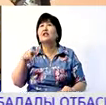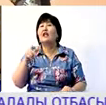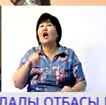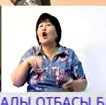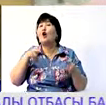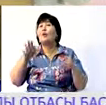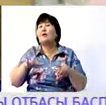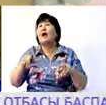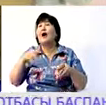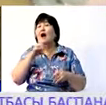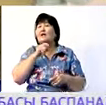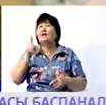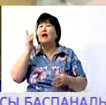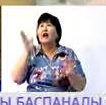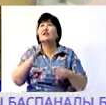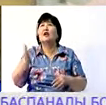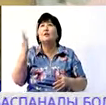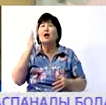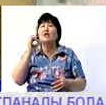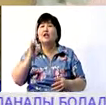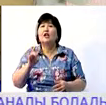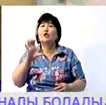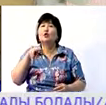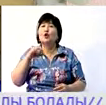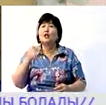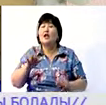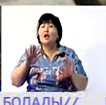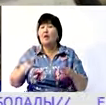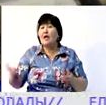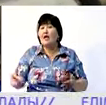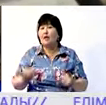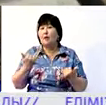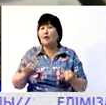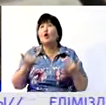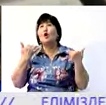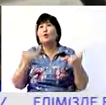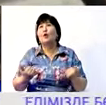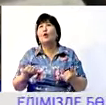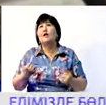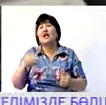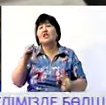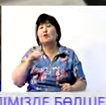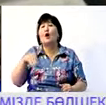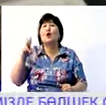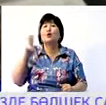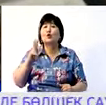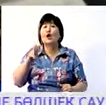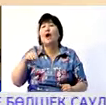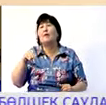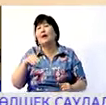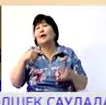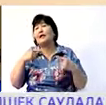атадан қалған қанатты сөз бар. Байырдан шайырлар мен сүлейлердің мекен атанған өңірде бүгінде Жиенбай, Нұртуған, Нартайдың